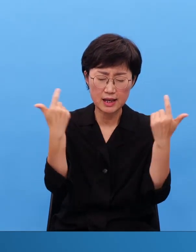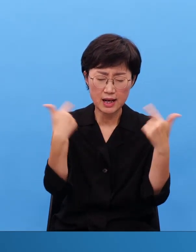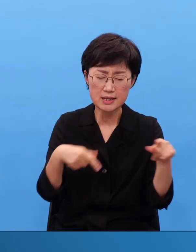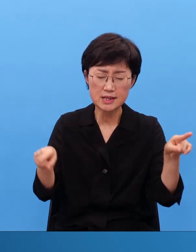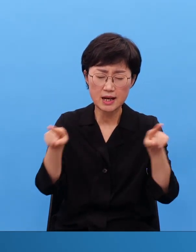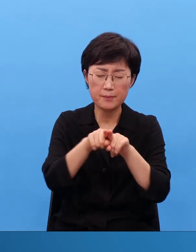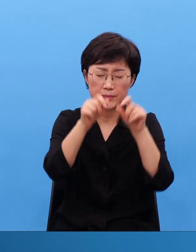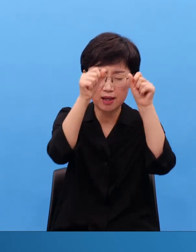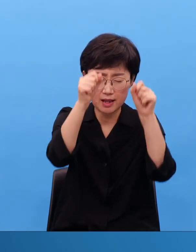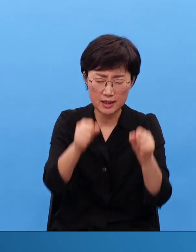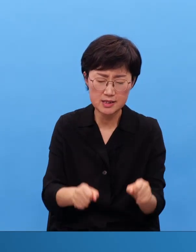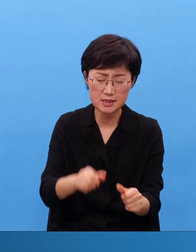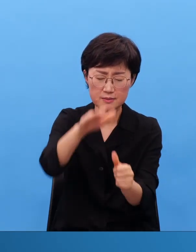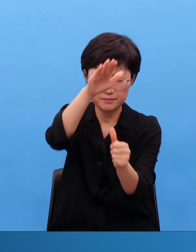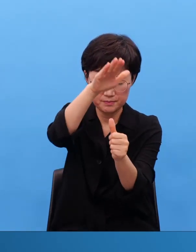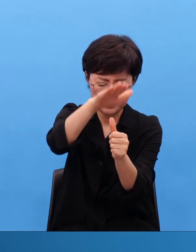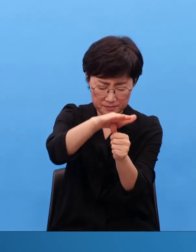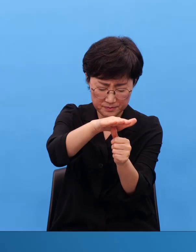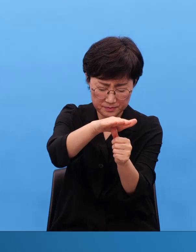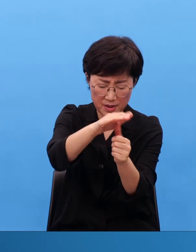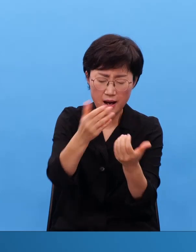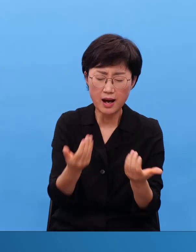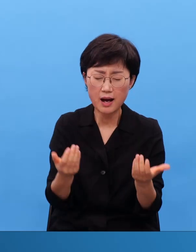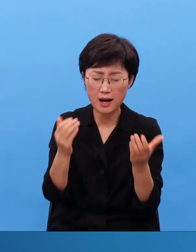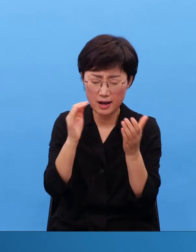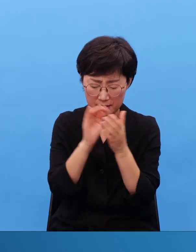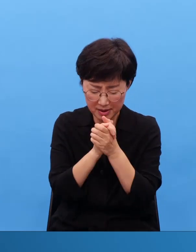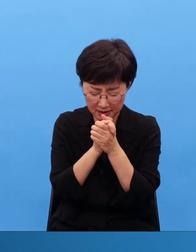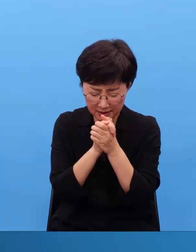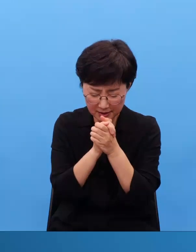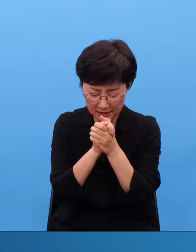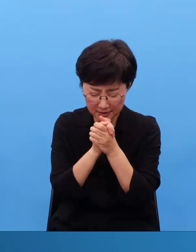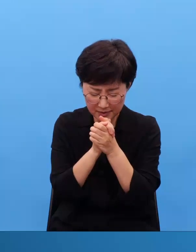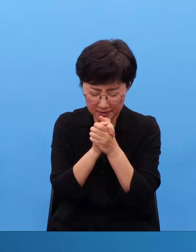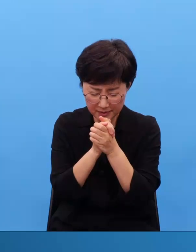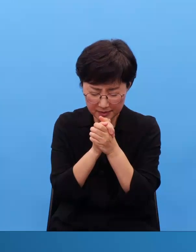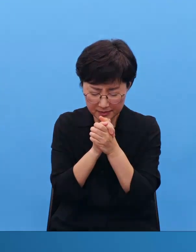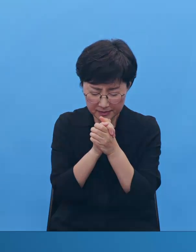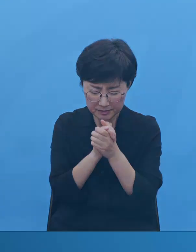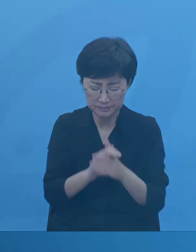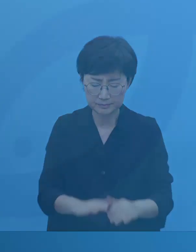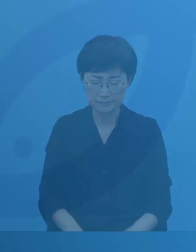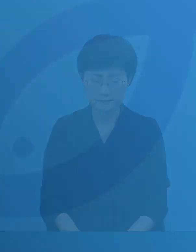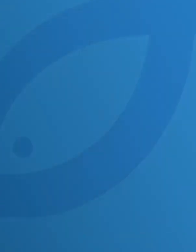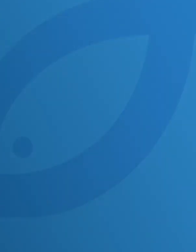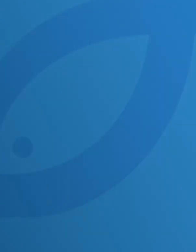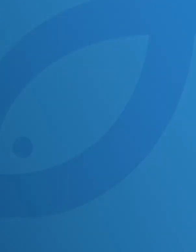항상 함께 계실지어다. and always and forevermore. Amen.